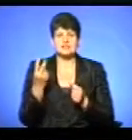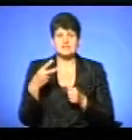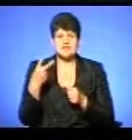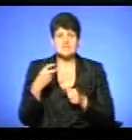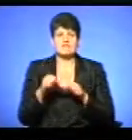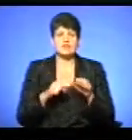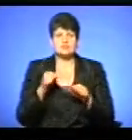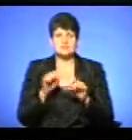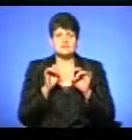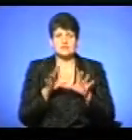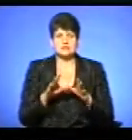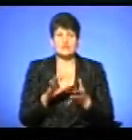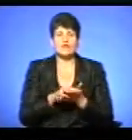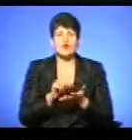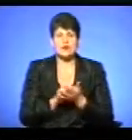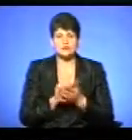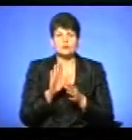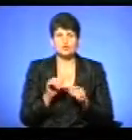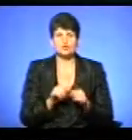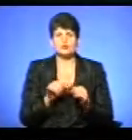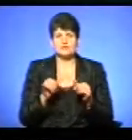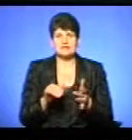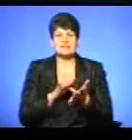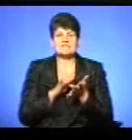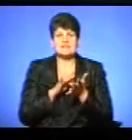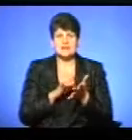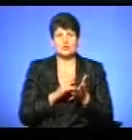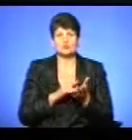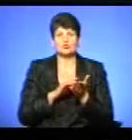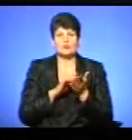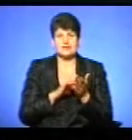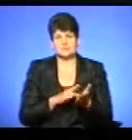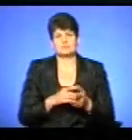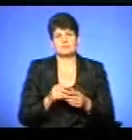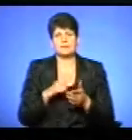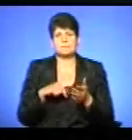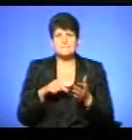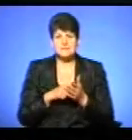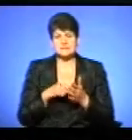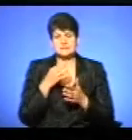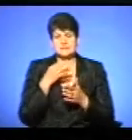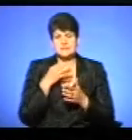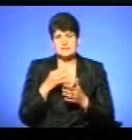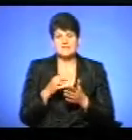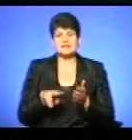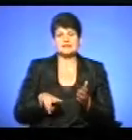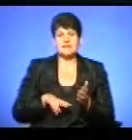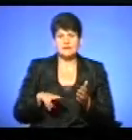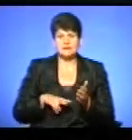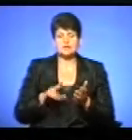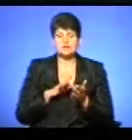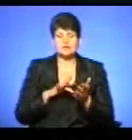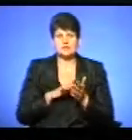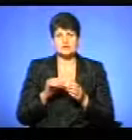здаватимуть в оренду. Таким чином будуть розвивати велотуризм та велоінфраструктуру міста, повідомив директор туристично-інформаційного центру